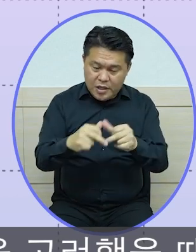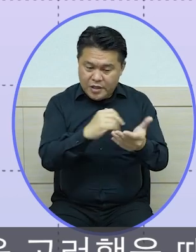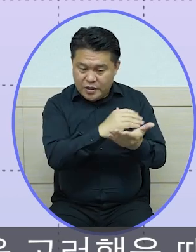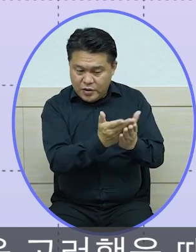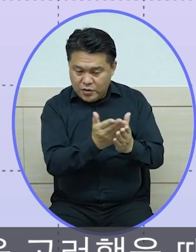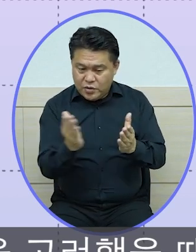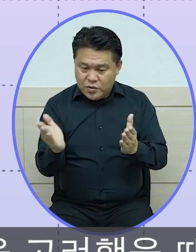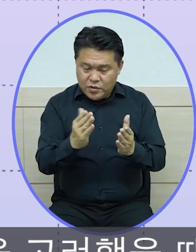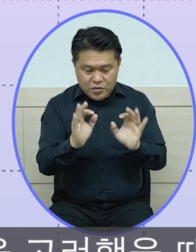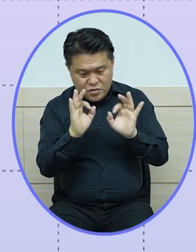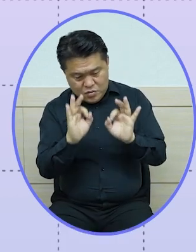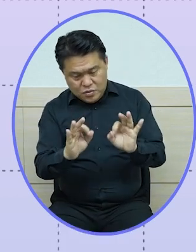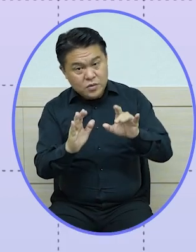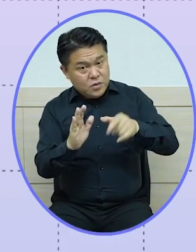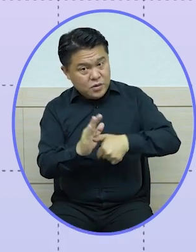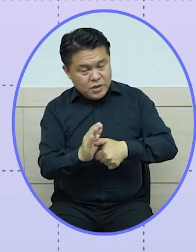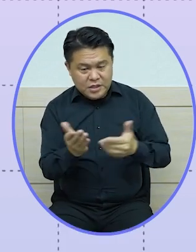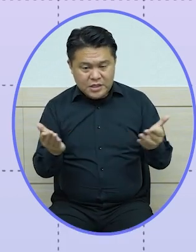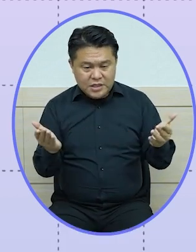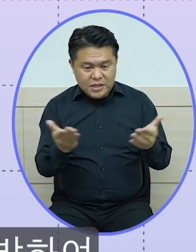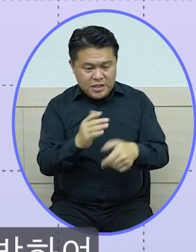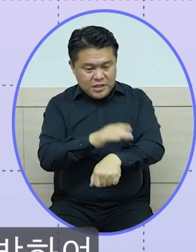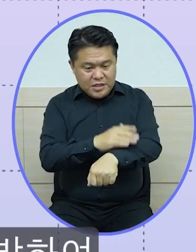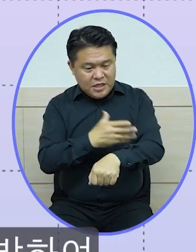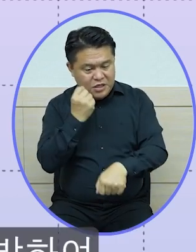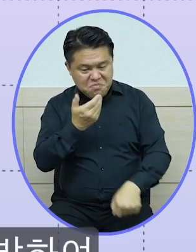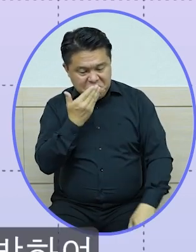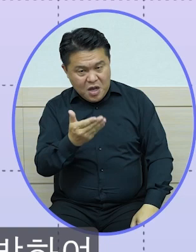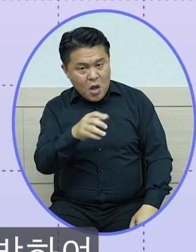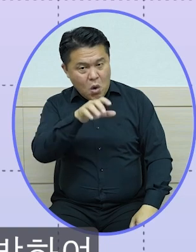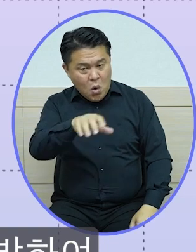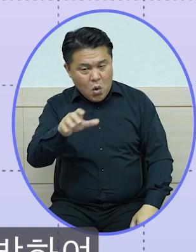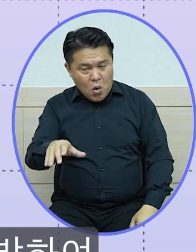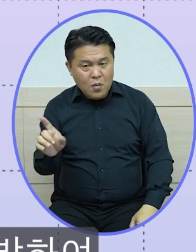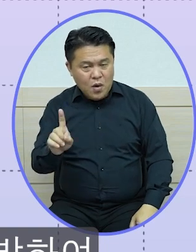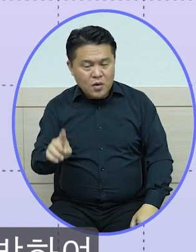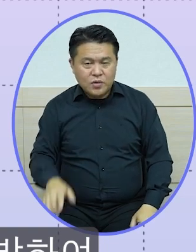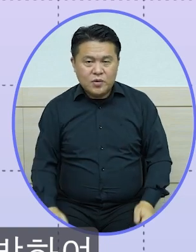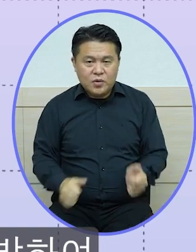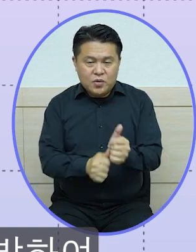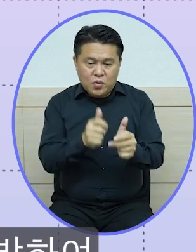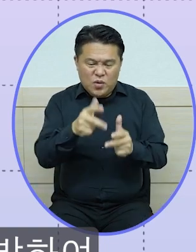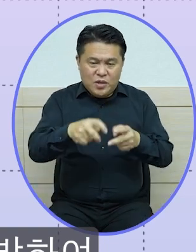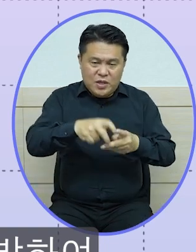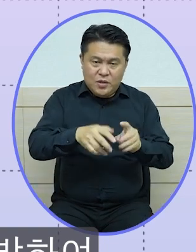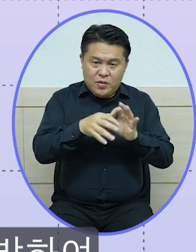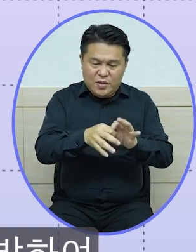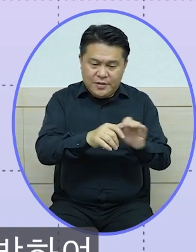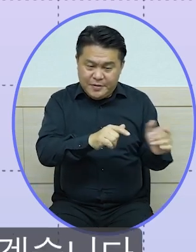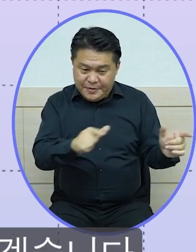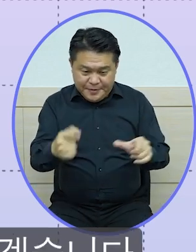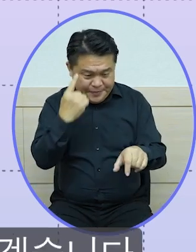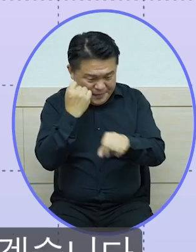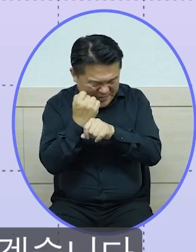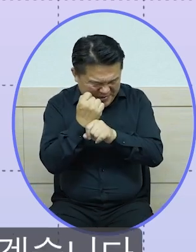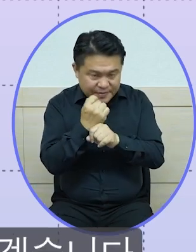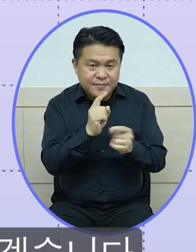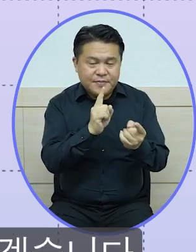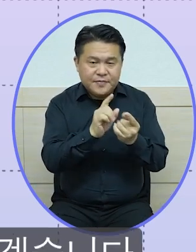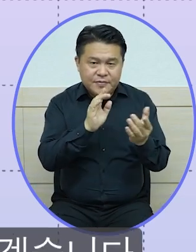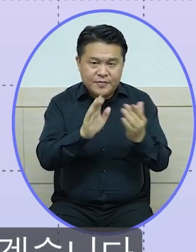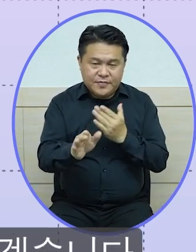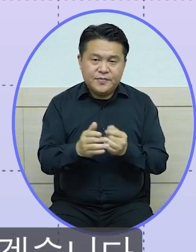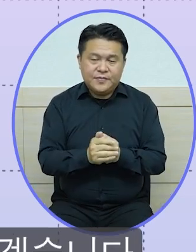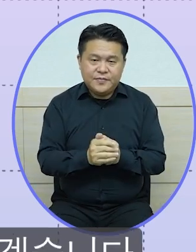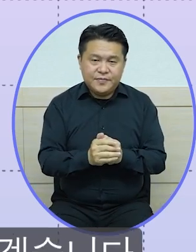및 정도 등을 고려했을 때 직무 적응도가 높을 것으로 판단되는 보조공학센터 등을 중심으로 집중 개발하여 현장에서 원활히